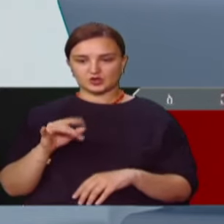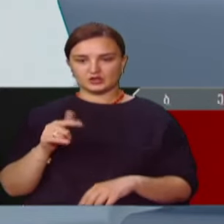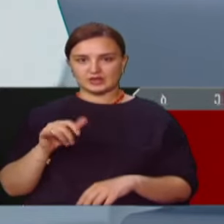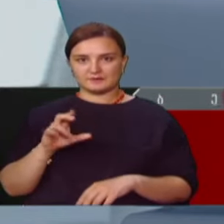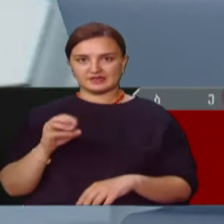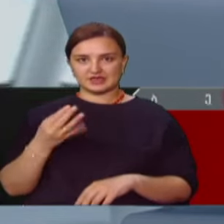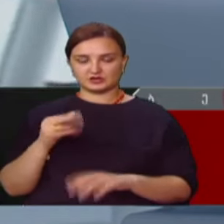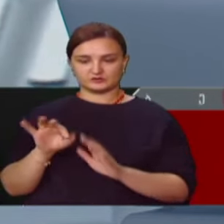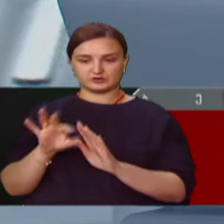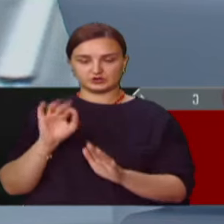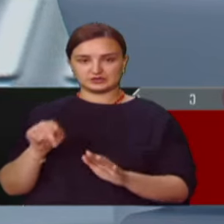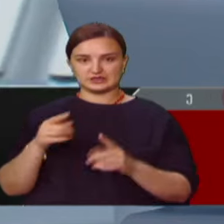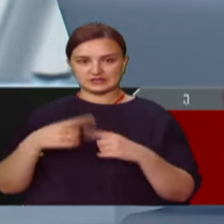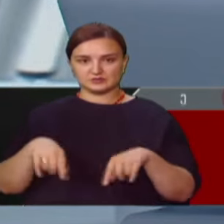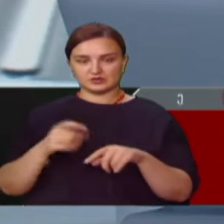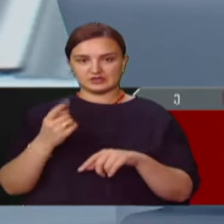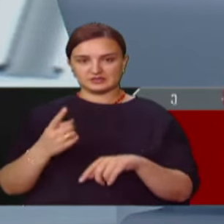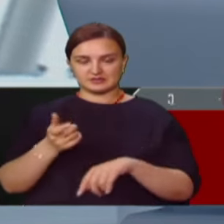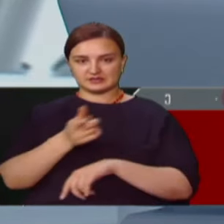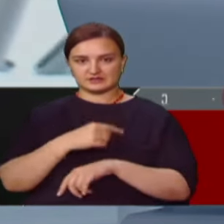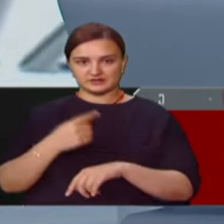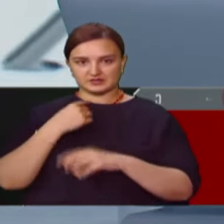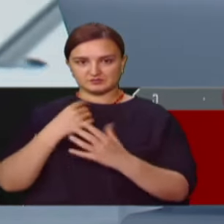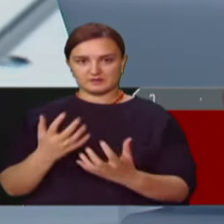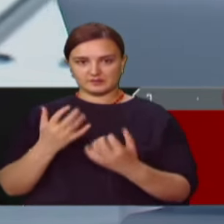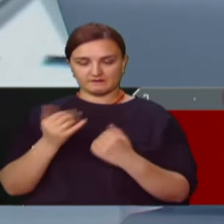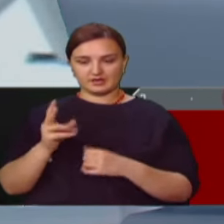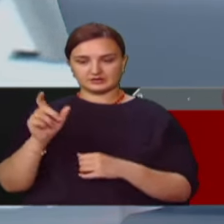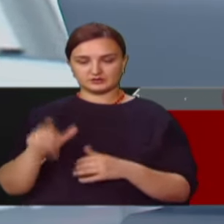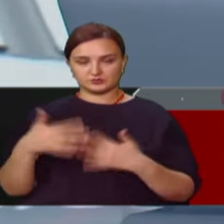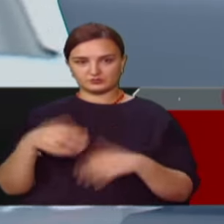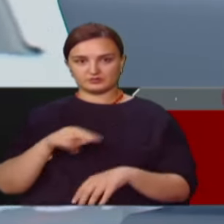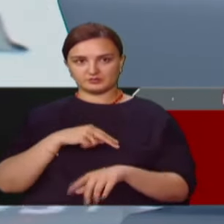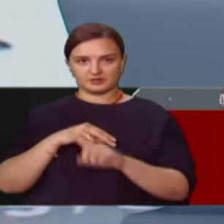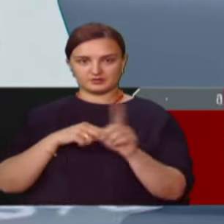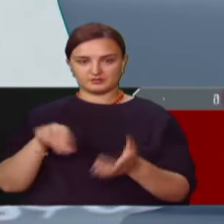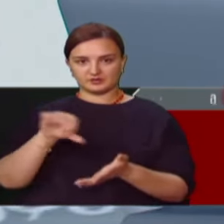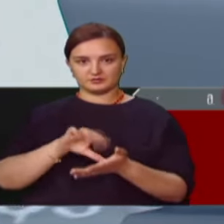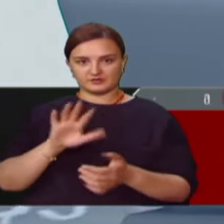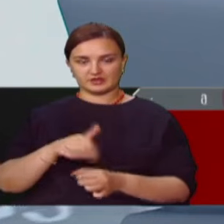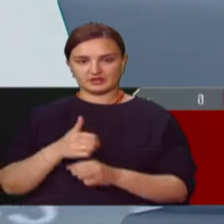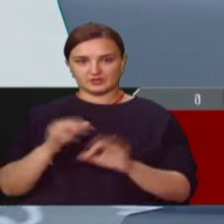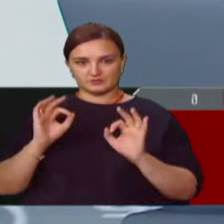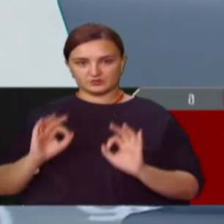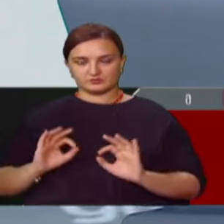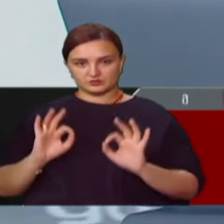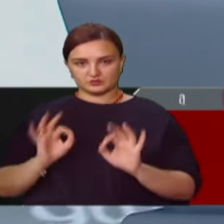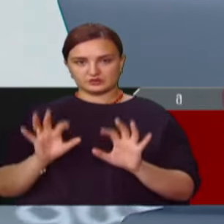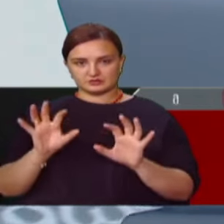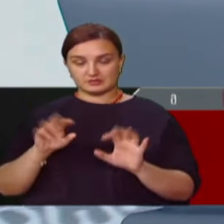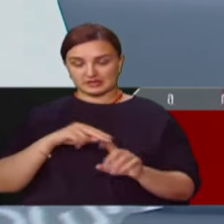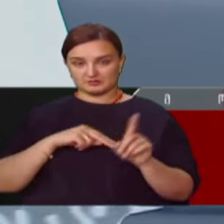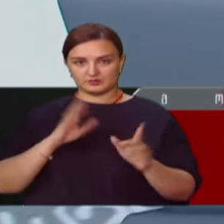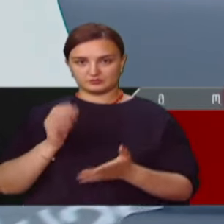გაბედაშვილი შეარჩია. მან საბჭოს 11 წევრის ხმა მიიღო. ახლა კანდიდატი უკვე პარლამენტს წარედგინება, გენერალურ პროკურორს სწორედ საკანონმდებლო